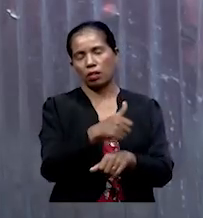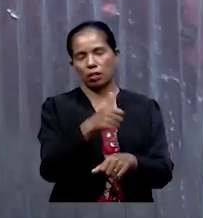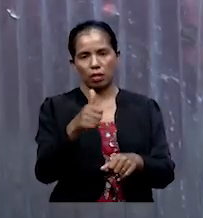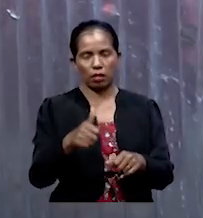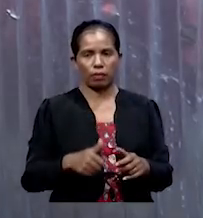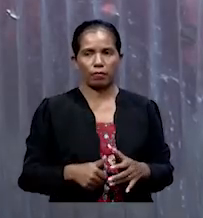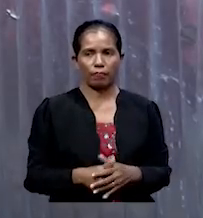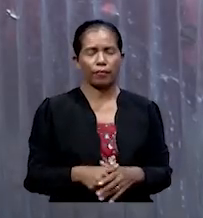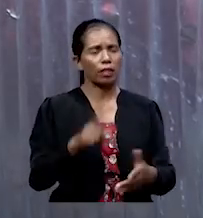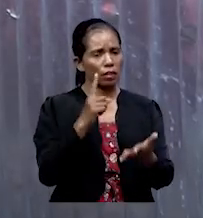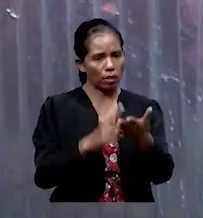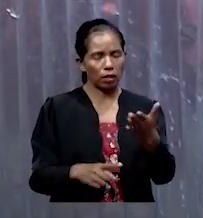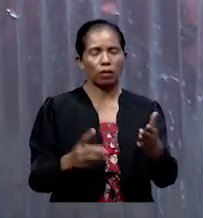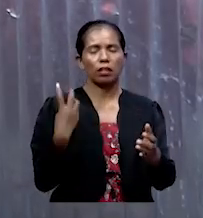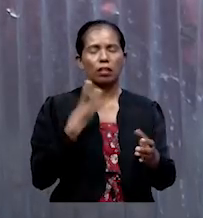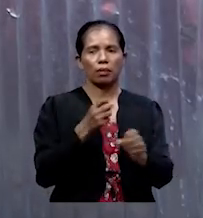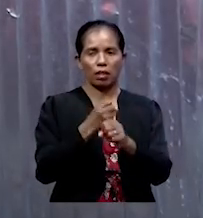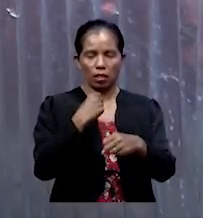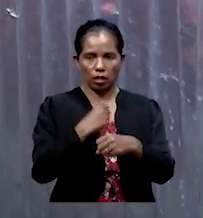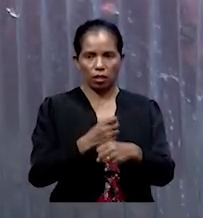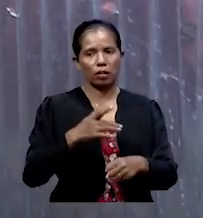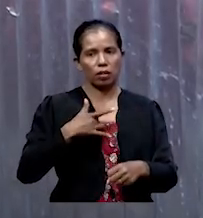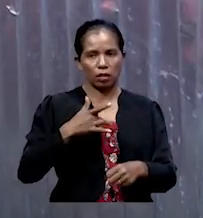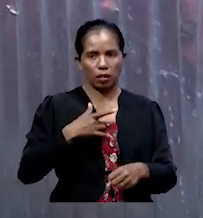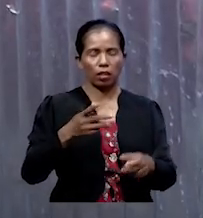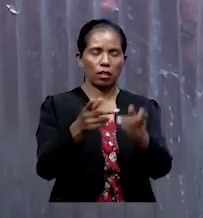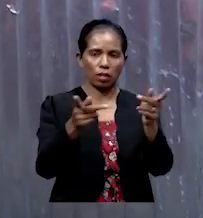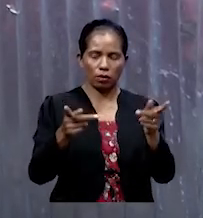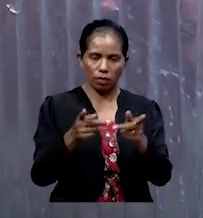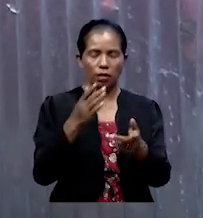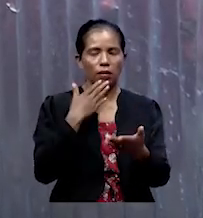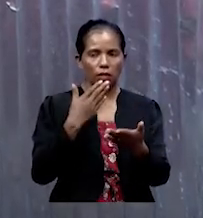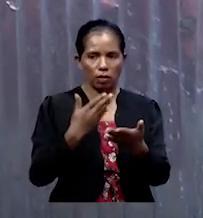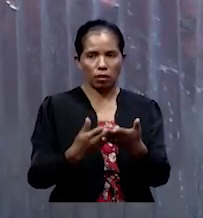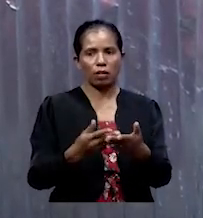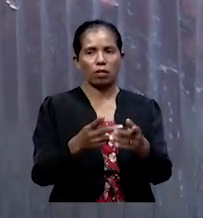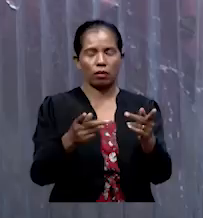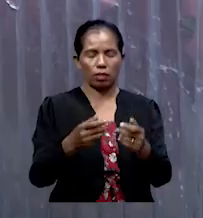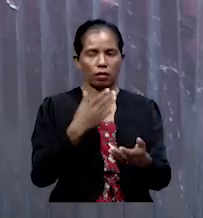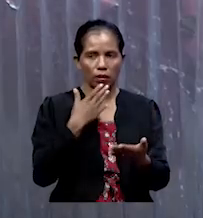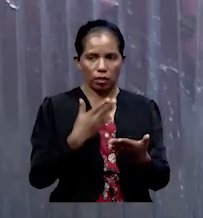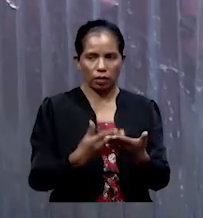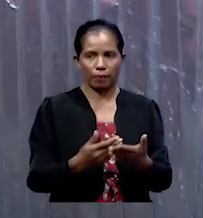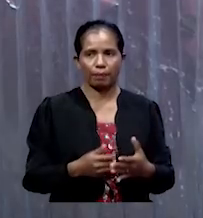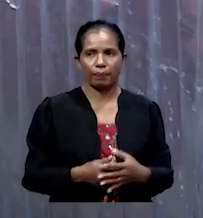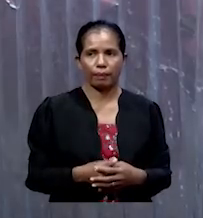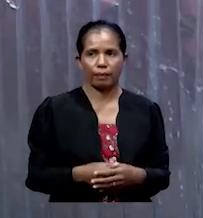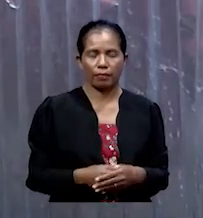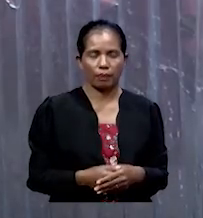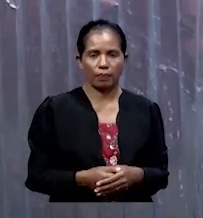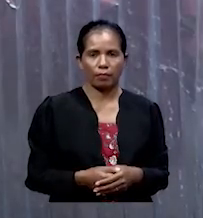Saya delos makita bel halo hori siremos senti ia fati nebe digno no kondisyon saudável.